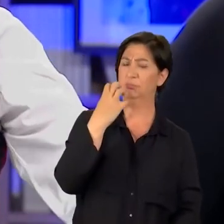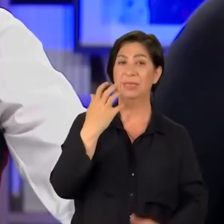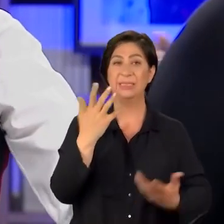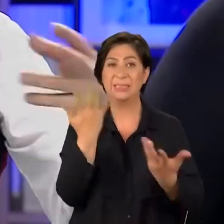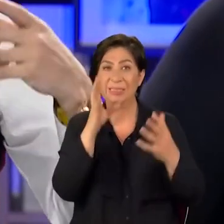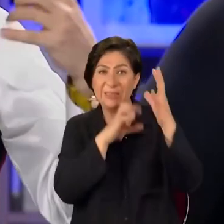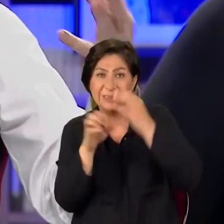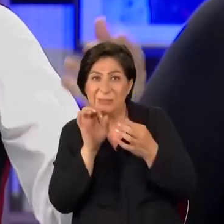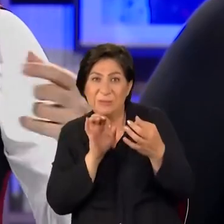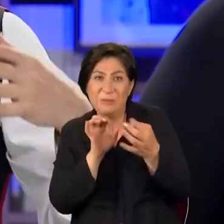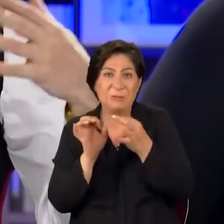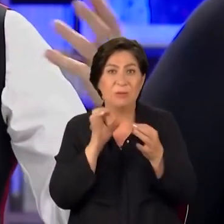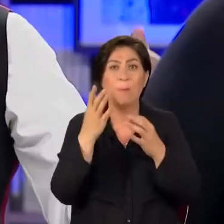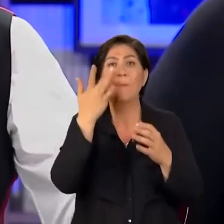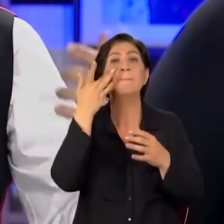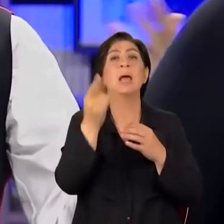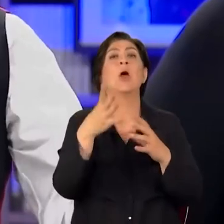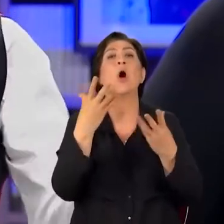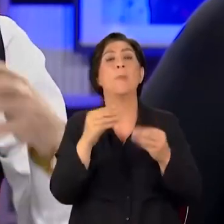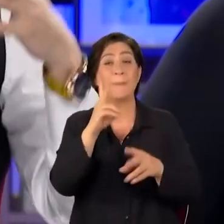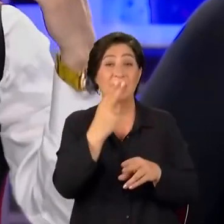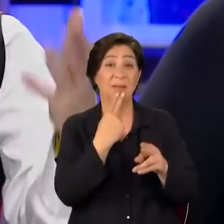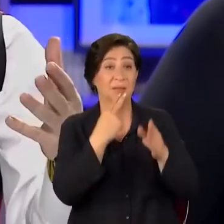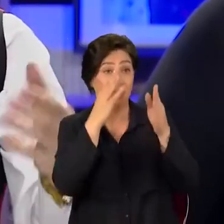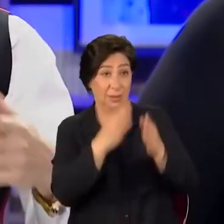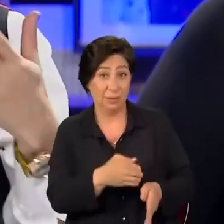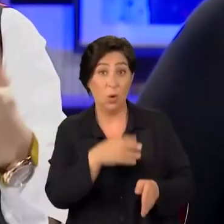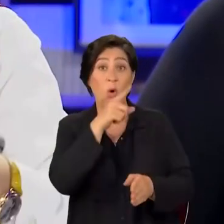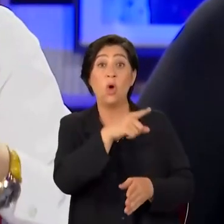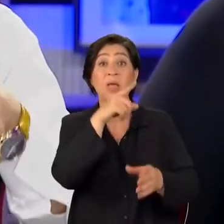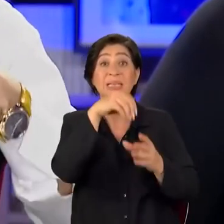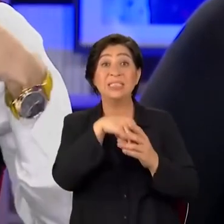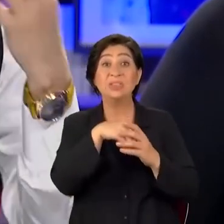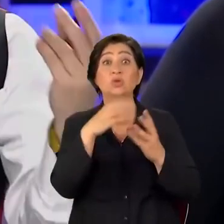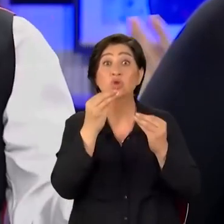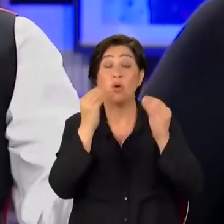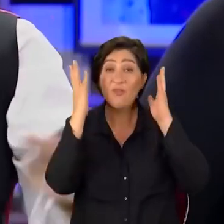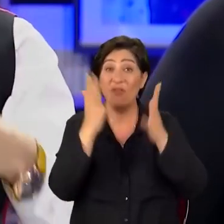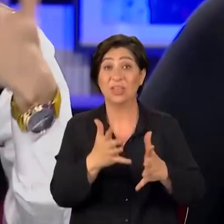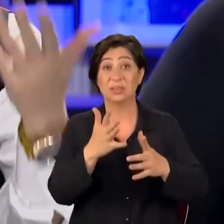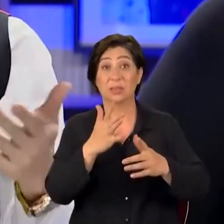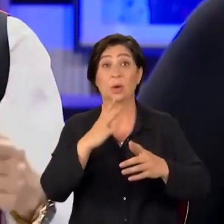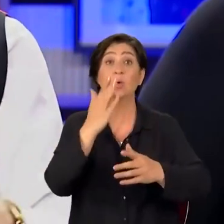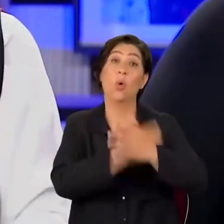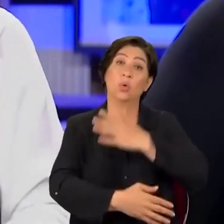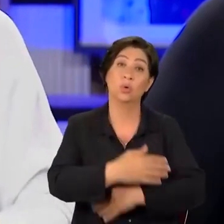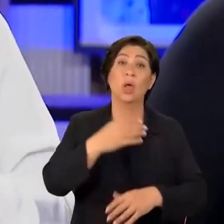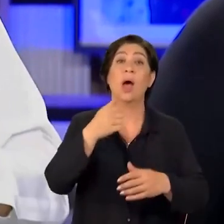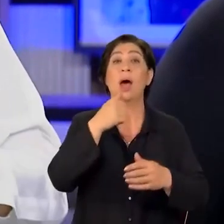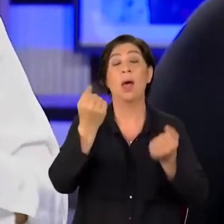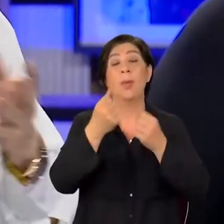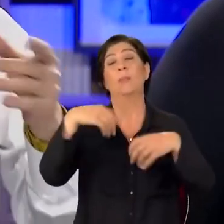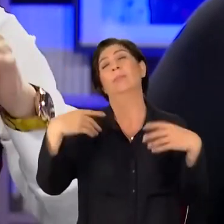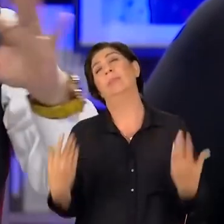ve nasıl gizli ilişkilere bulaştığı belli olmayan bir kadın ve onun hakkında antipropaganda çok iyi tuttu.